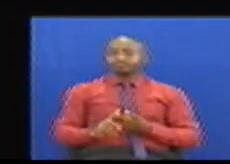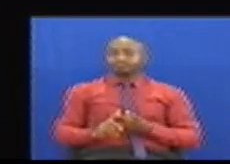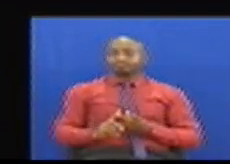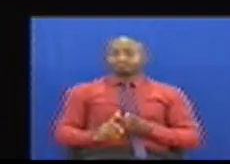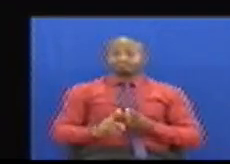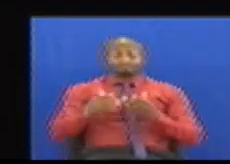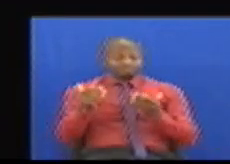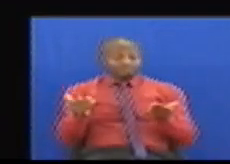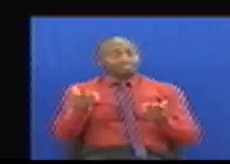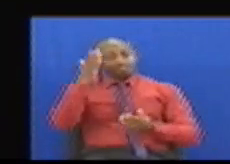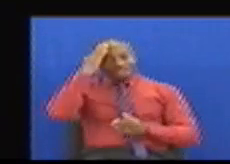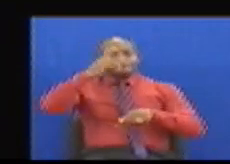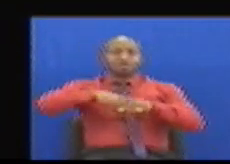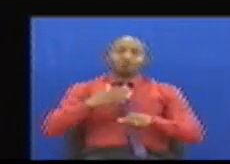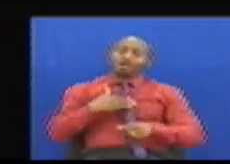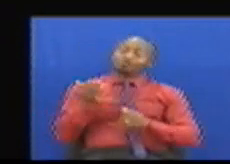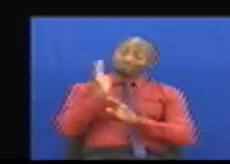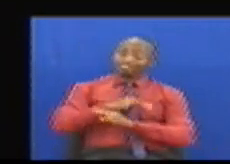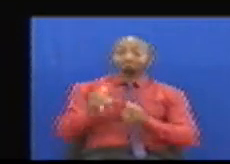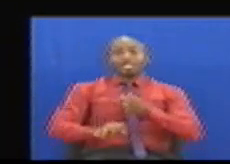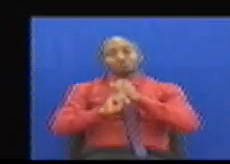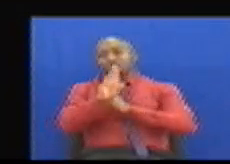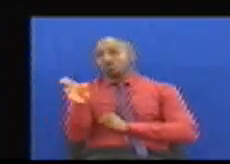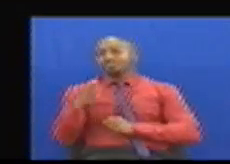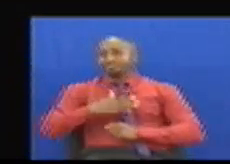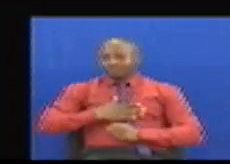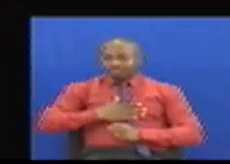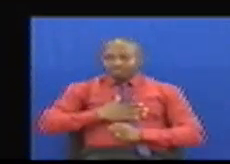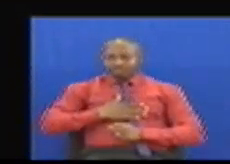Tajua muda wangu umeisha, naomba niunge mkono hoja. Asante.